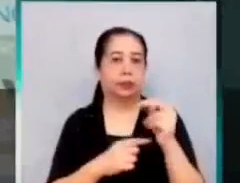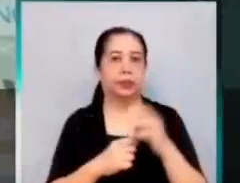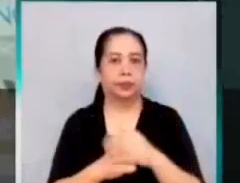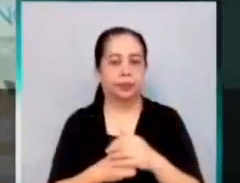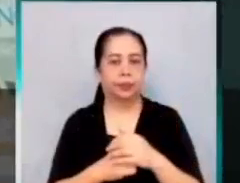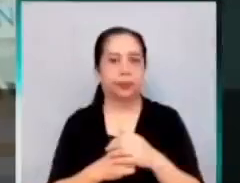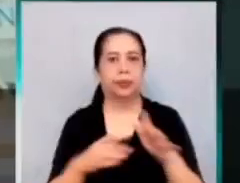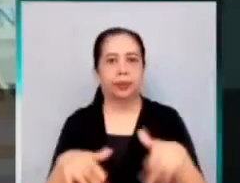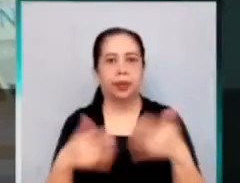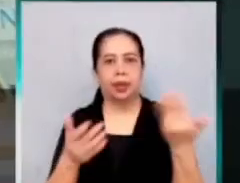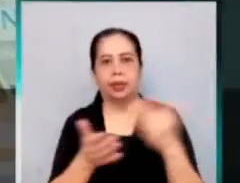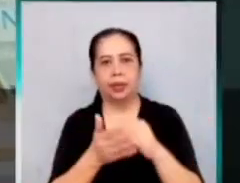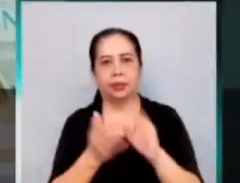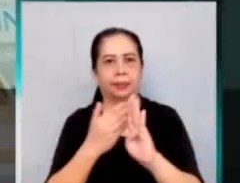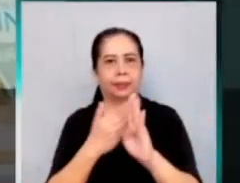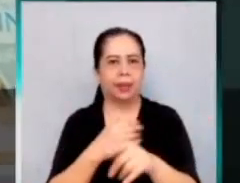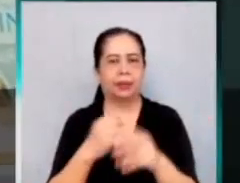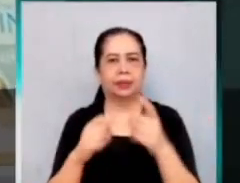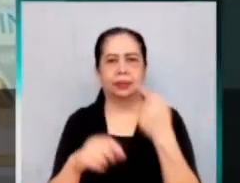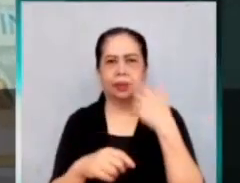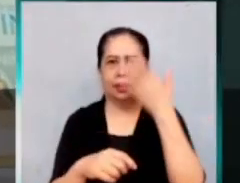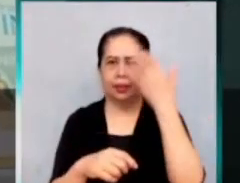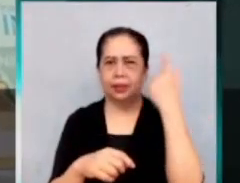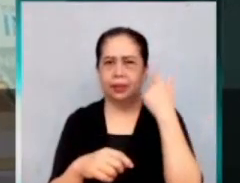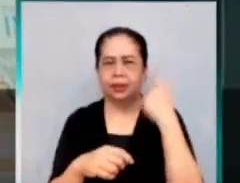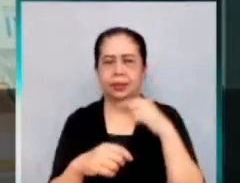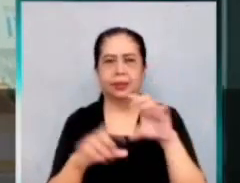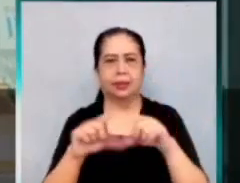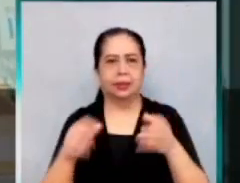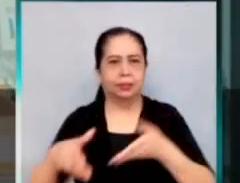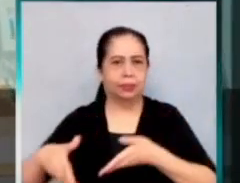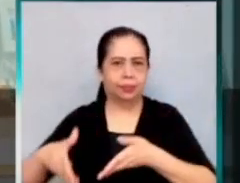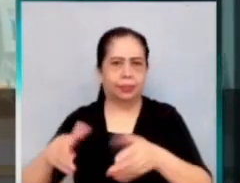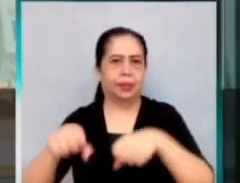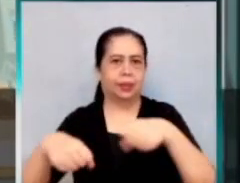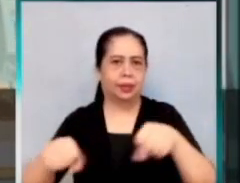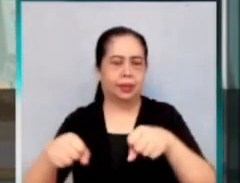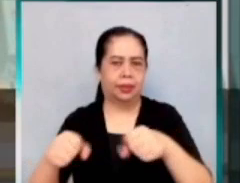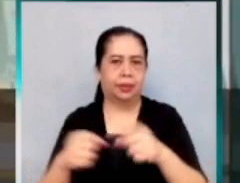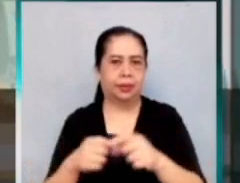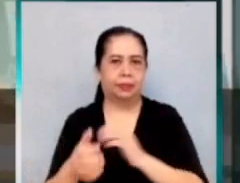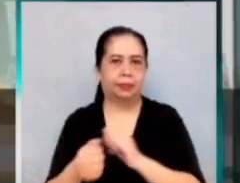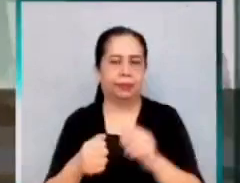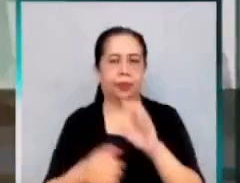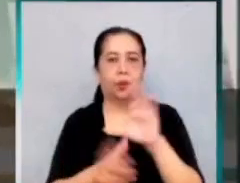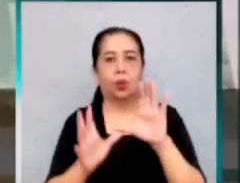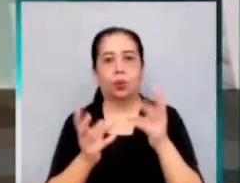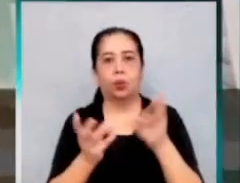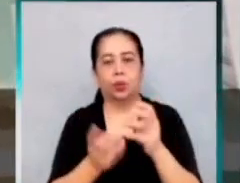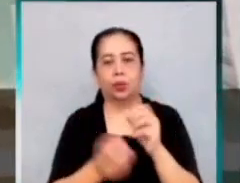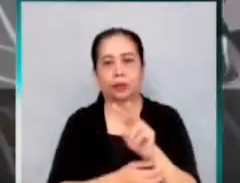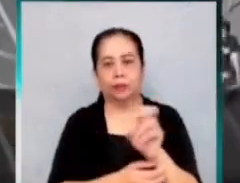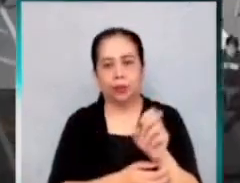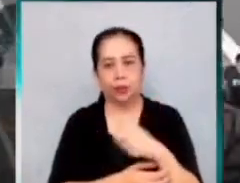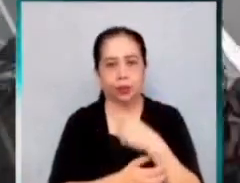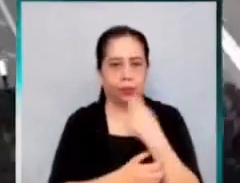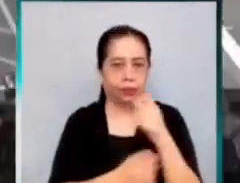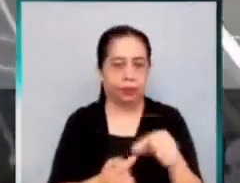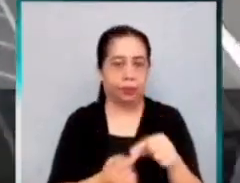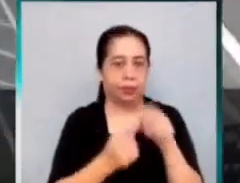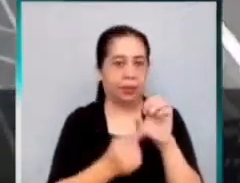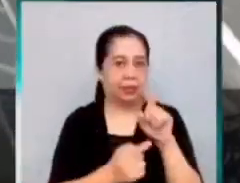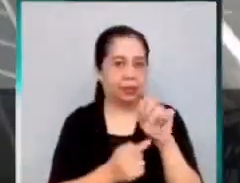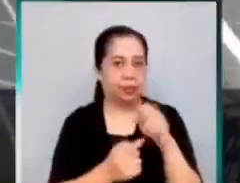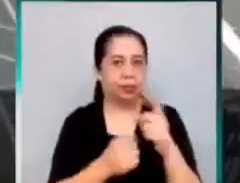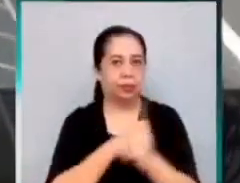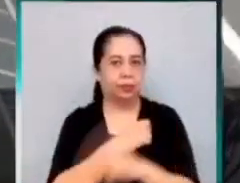ulit ang tila nakalimutan ng exclusive motorcycle lanes sa kahabaan ng Commonwealth Avenue. At dahil exclusive, may multang